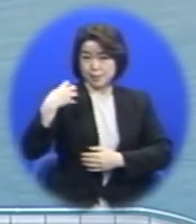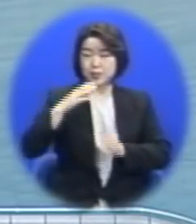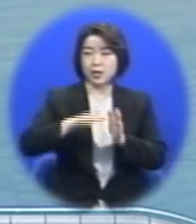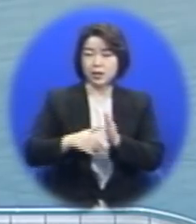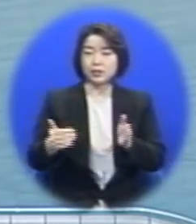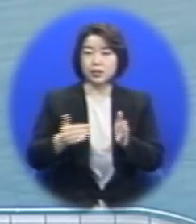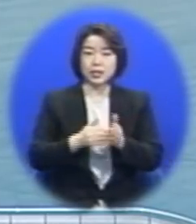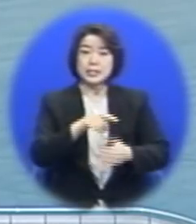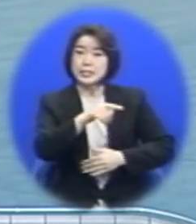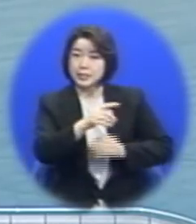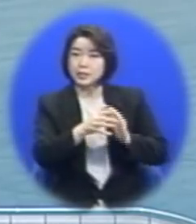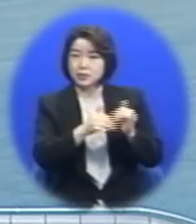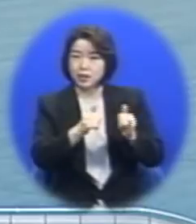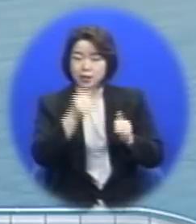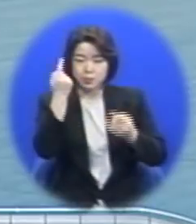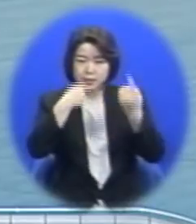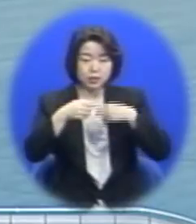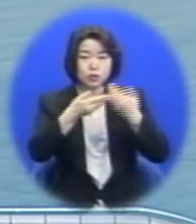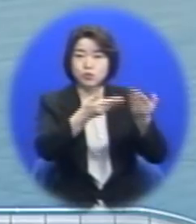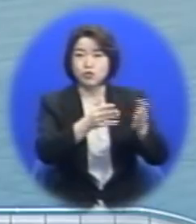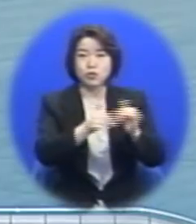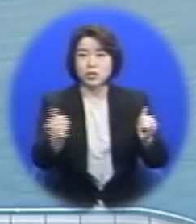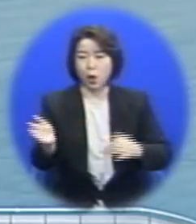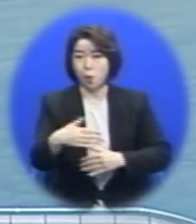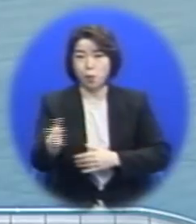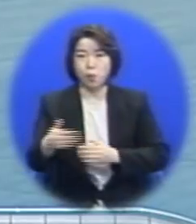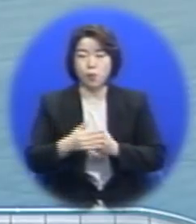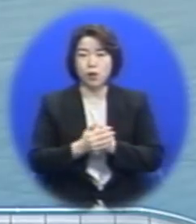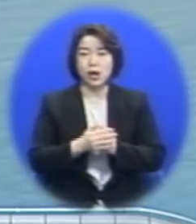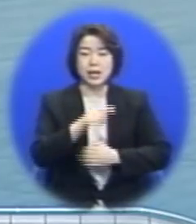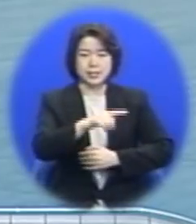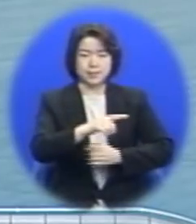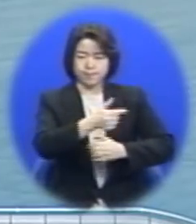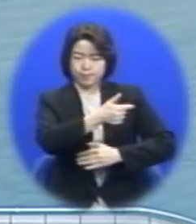그를 해할 자가 없습니다. 그에게는 큰